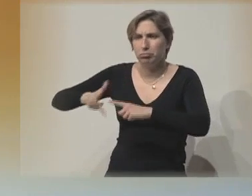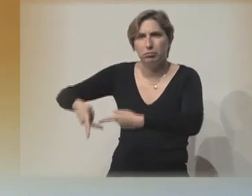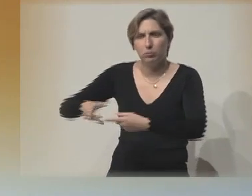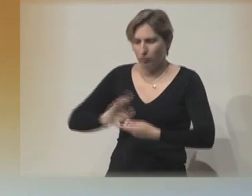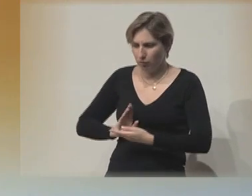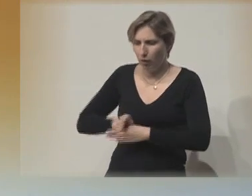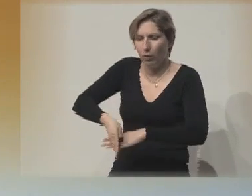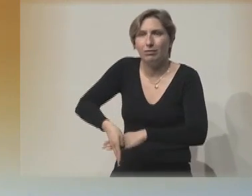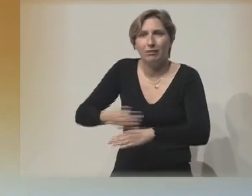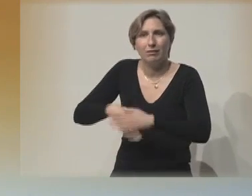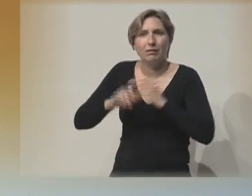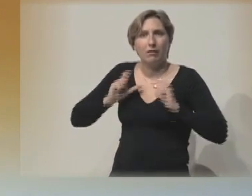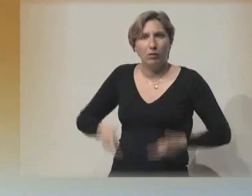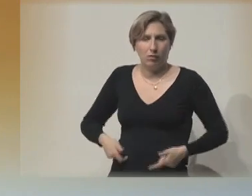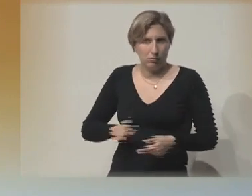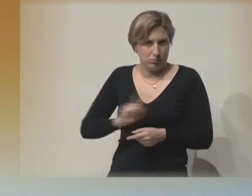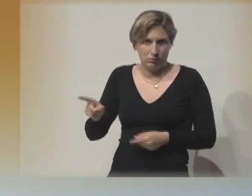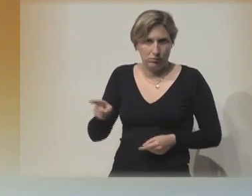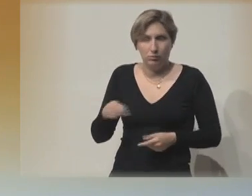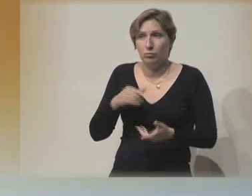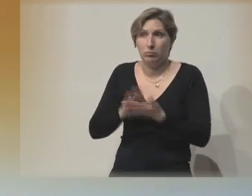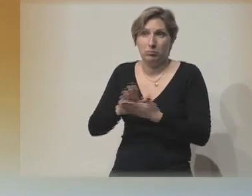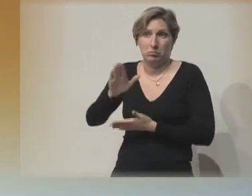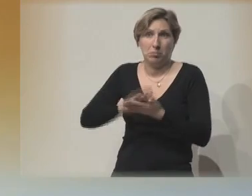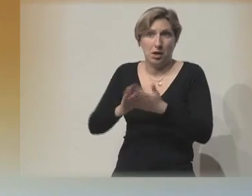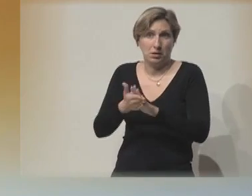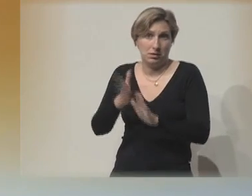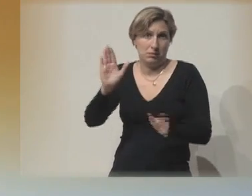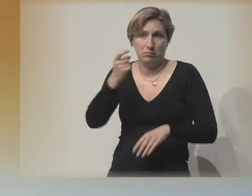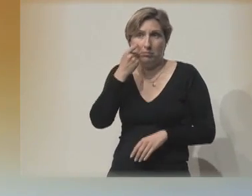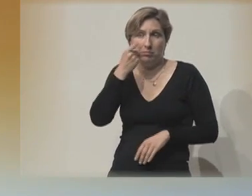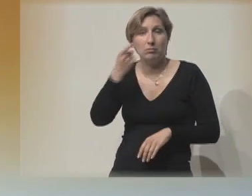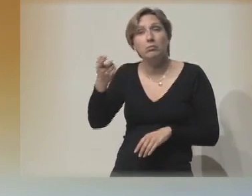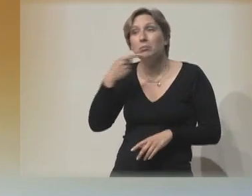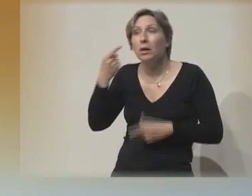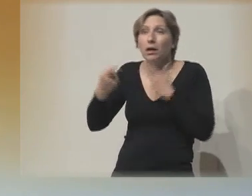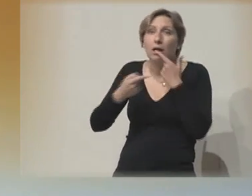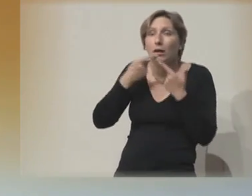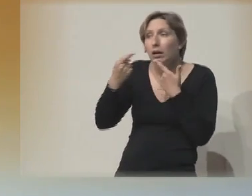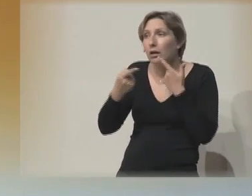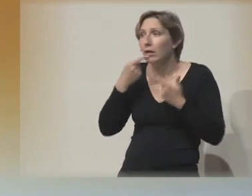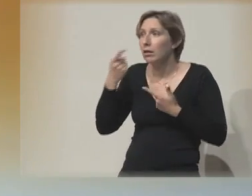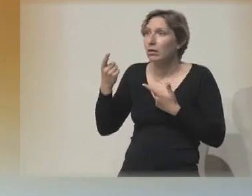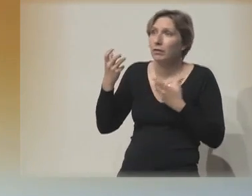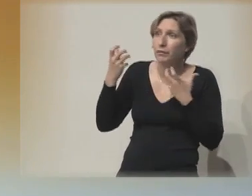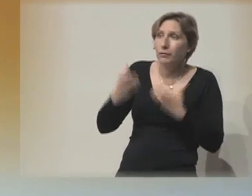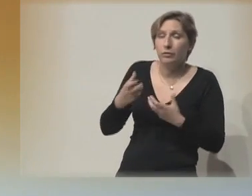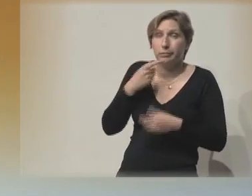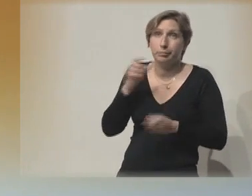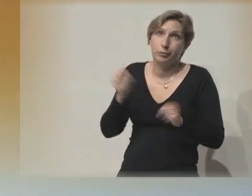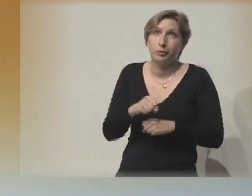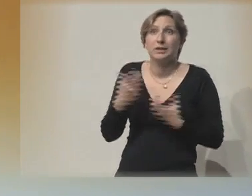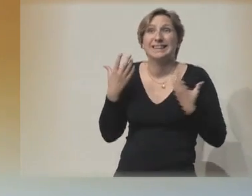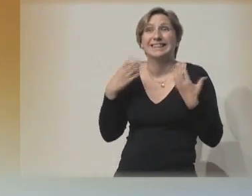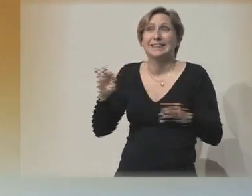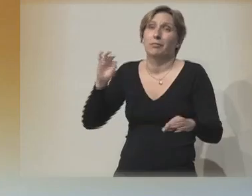scolaires. Je prends le pari avec vous que cette orientation évoquée c'est au moins la 10e